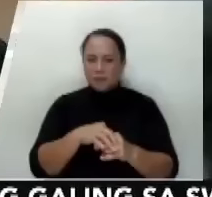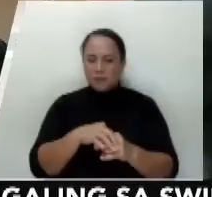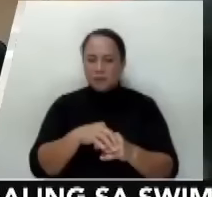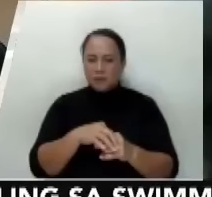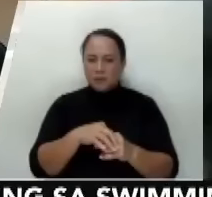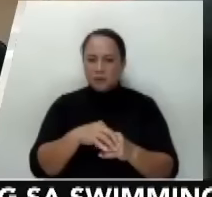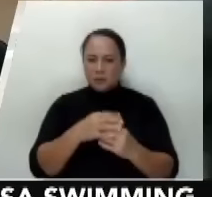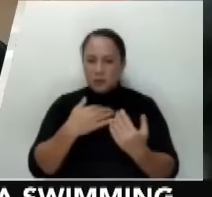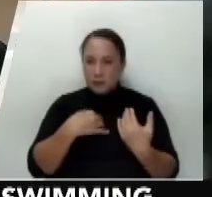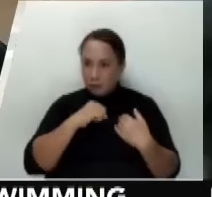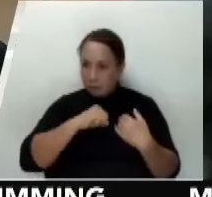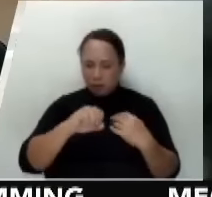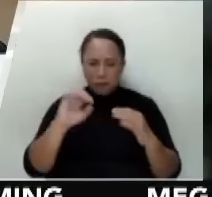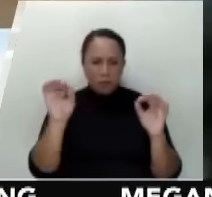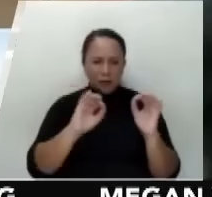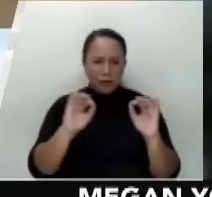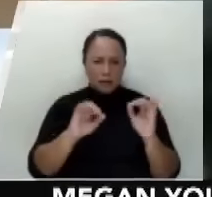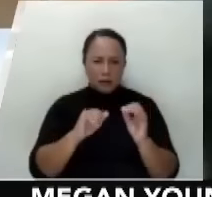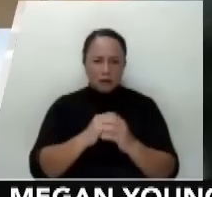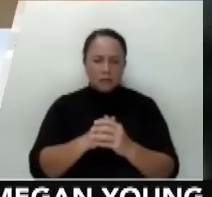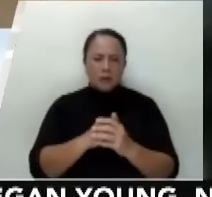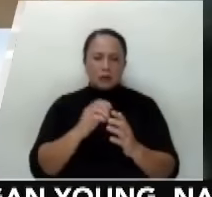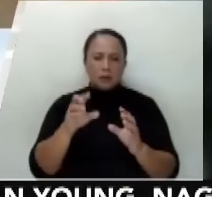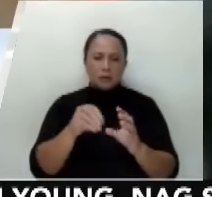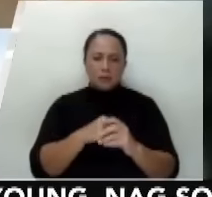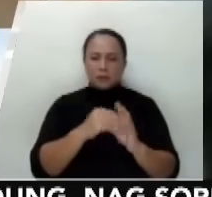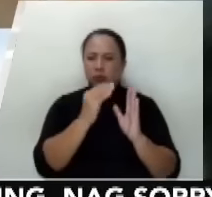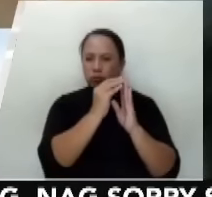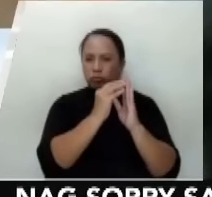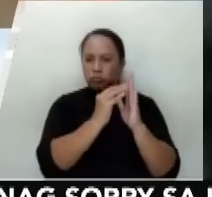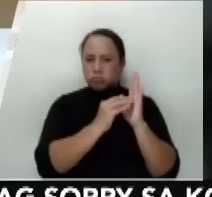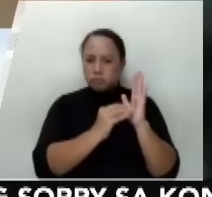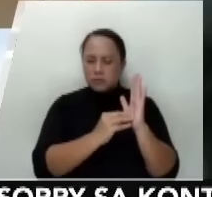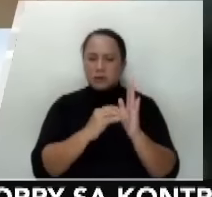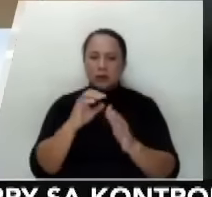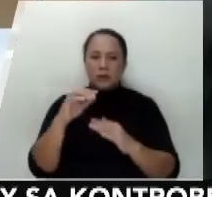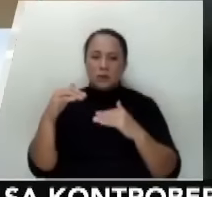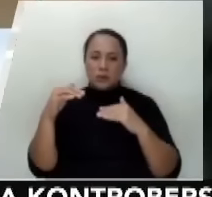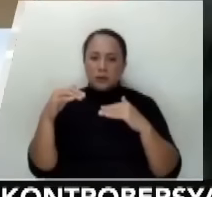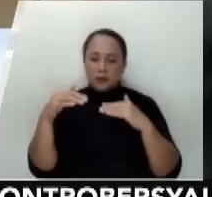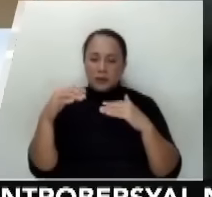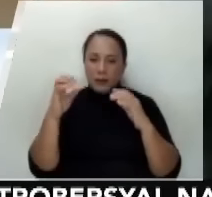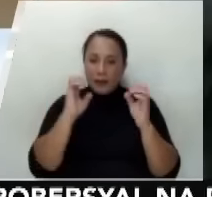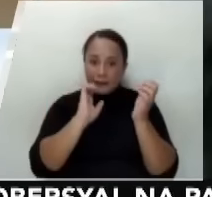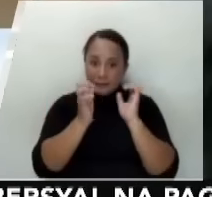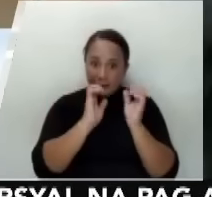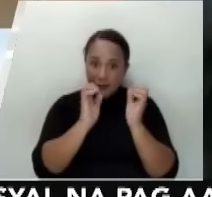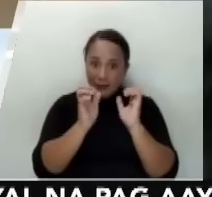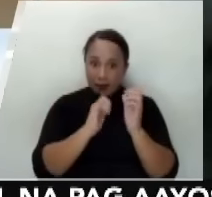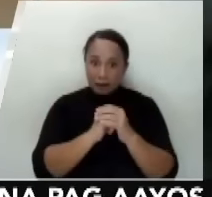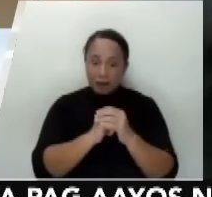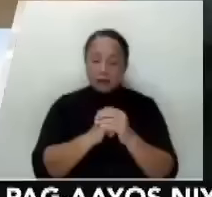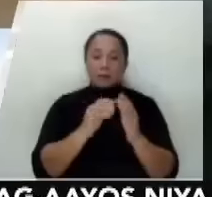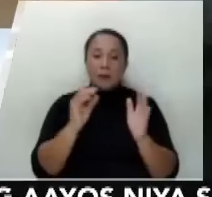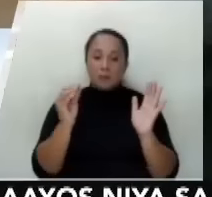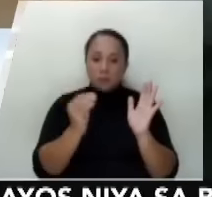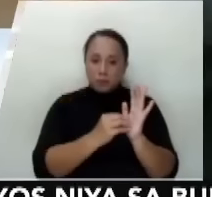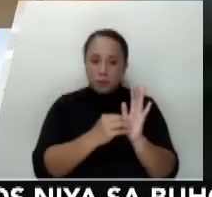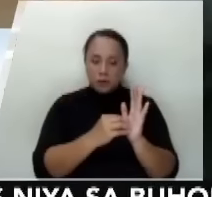kami dyan? Pero di ba po kasama siya sa listahan? Yung EDSA, ang pinipilit nyo, maglagay na, magsara ng